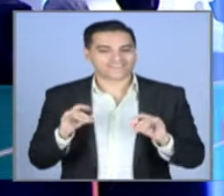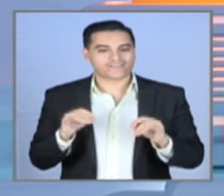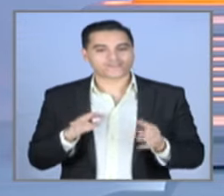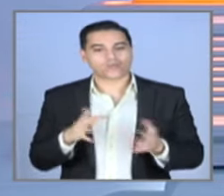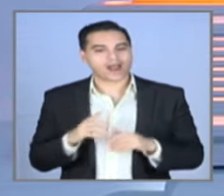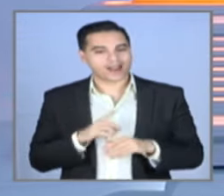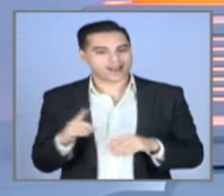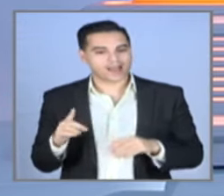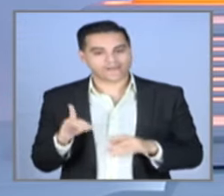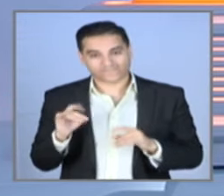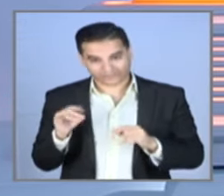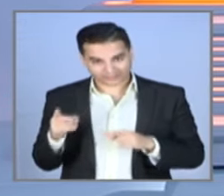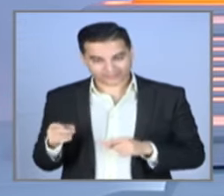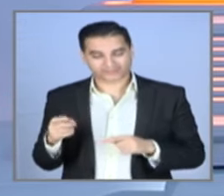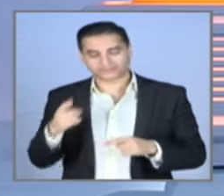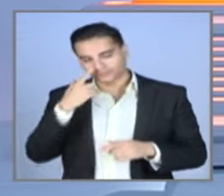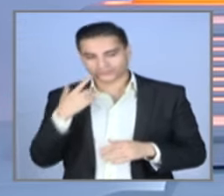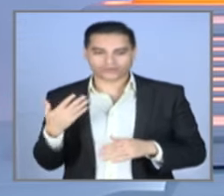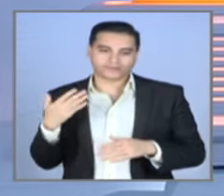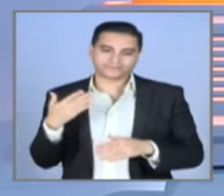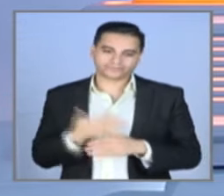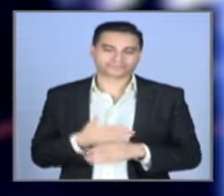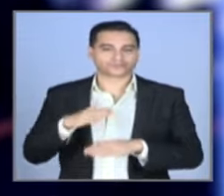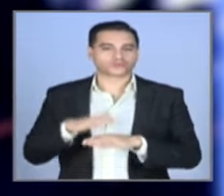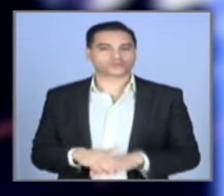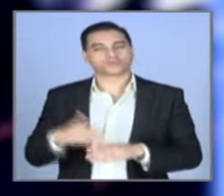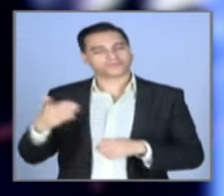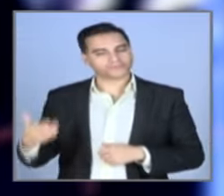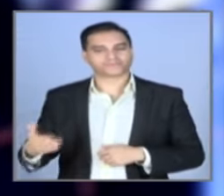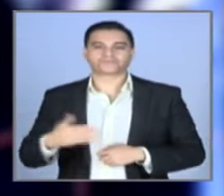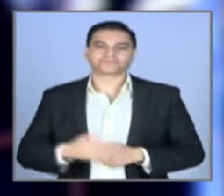لا؟ 50-50. دوس على البازر.